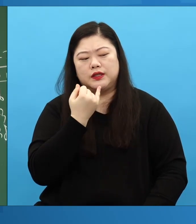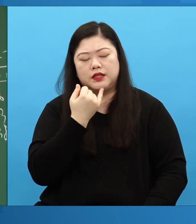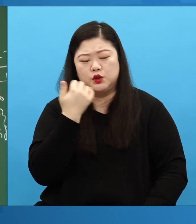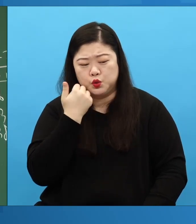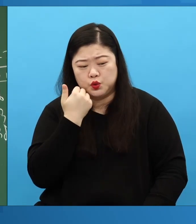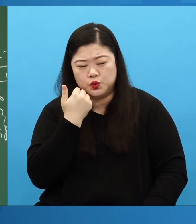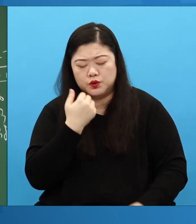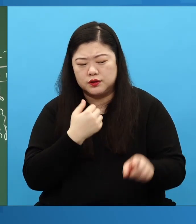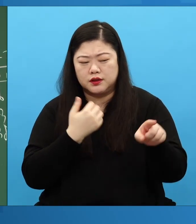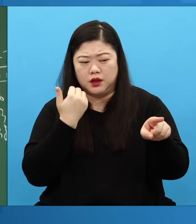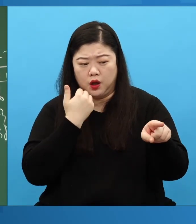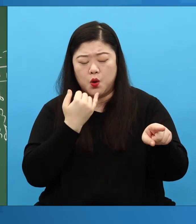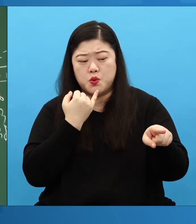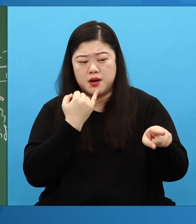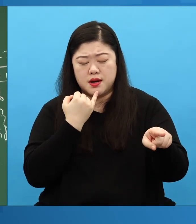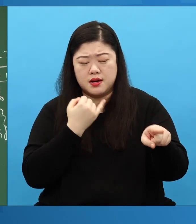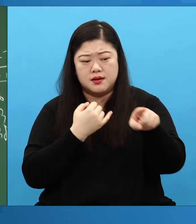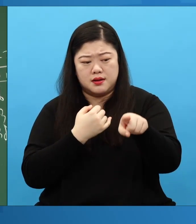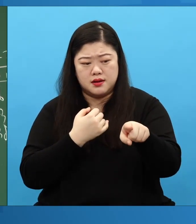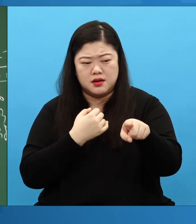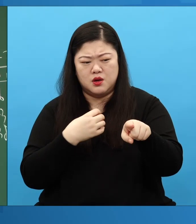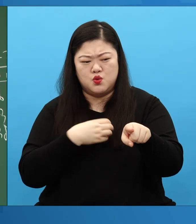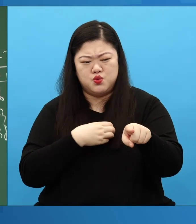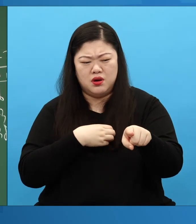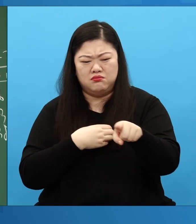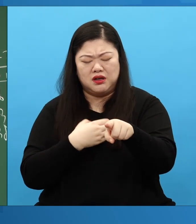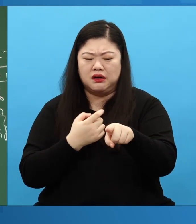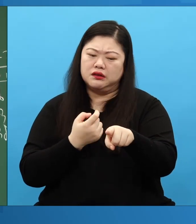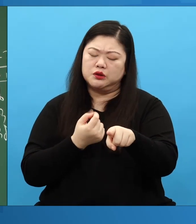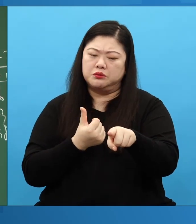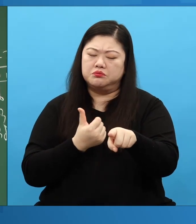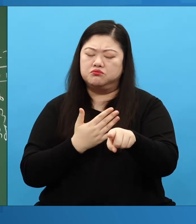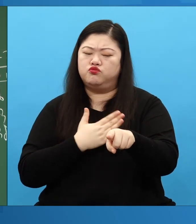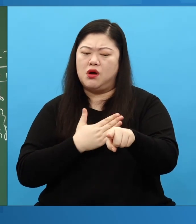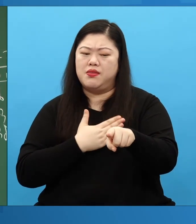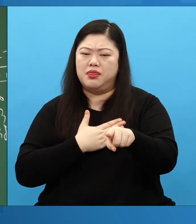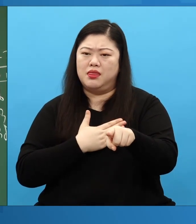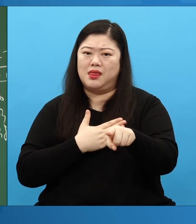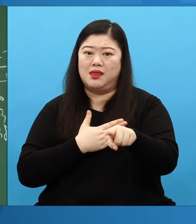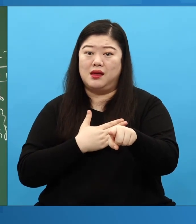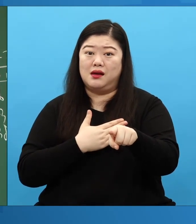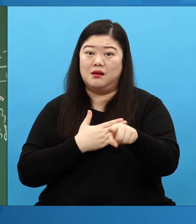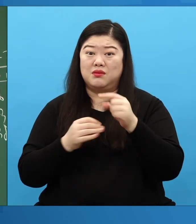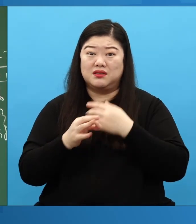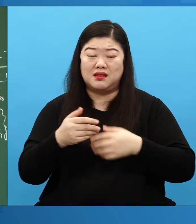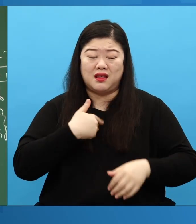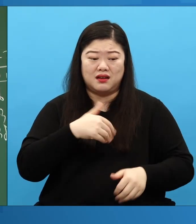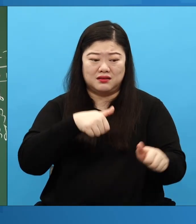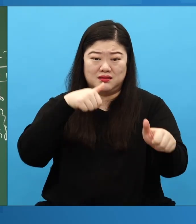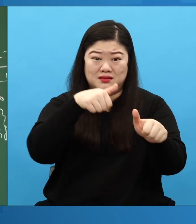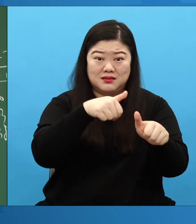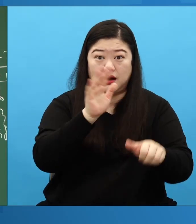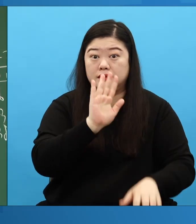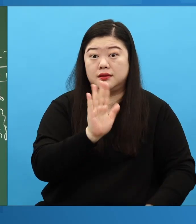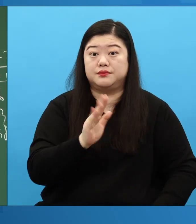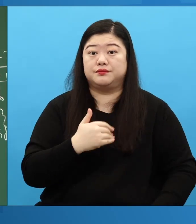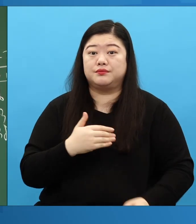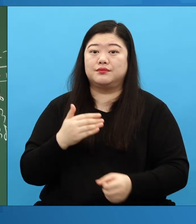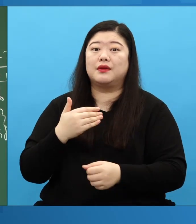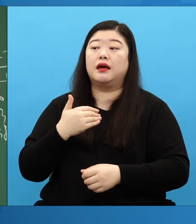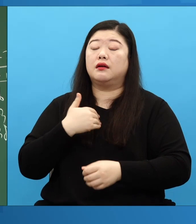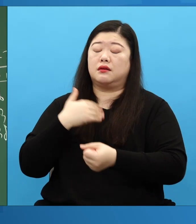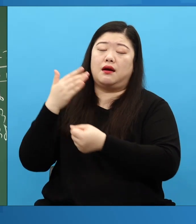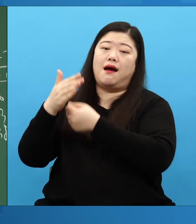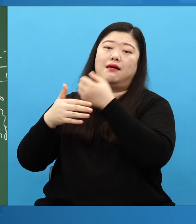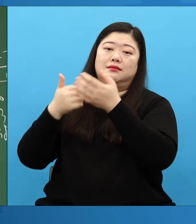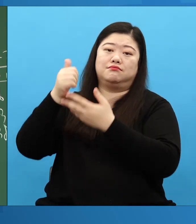don't 왜냐 really 내가 reach out to 하나님을 them. 믿는데 왜 손을 대야 됩니까? Now, why should I do anything? Because 그렇잖아요. they and I believe in God. 하나님을 내가 안 믿는다면은 모르지만